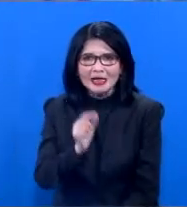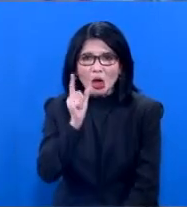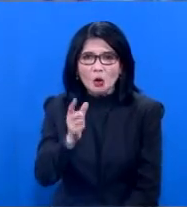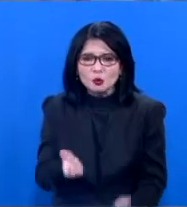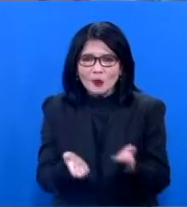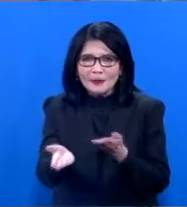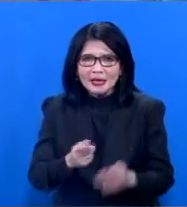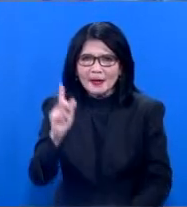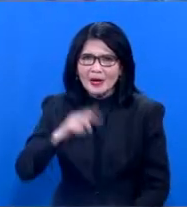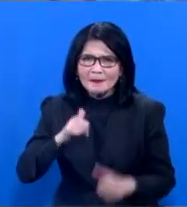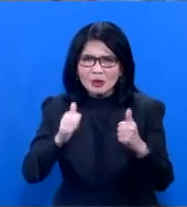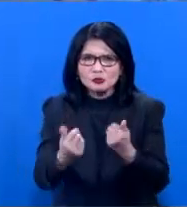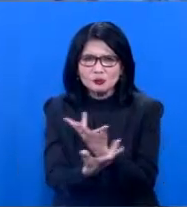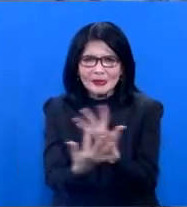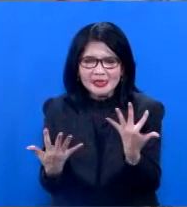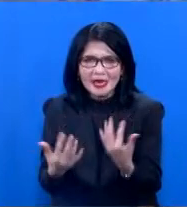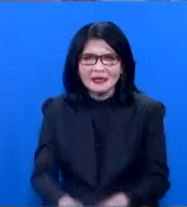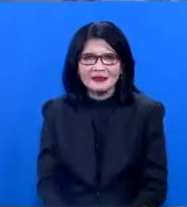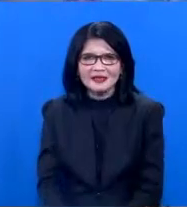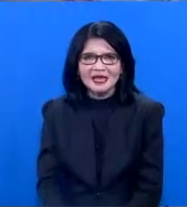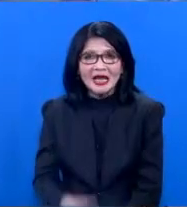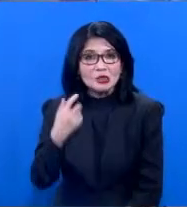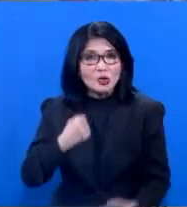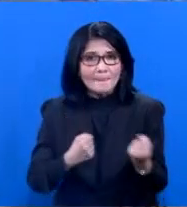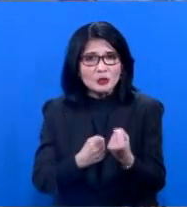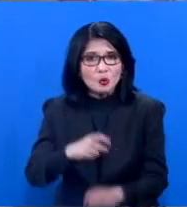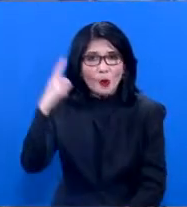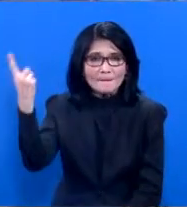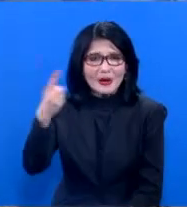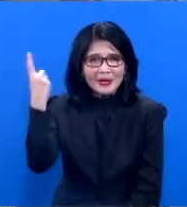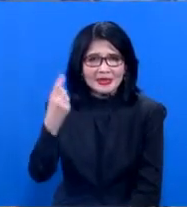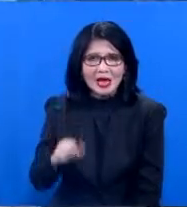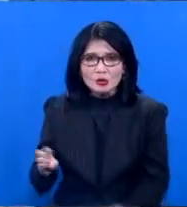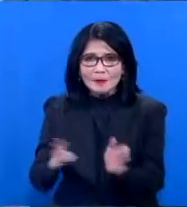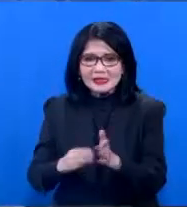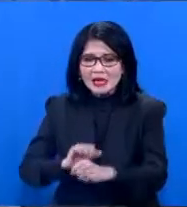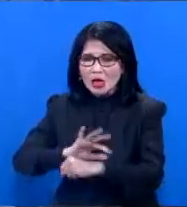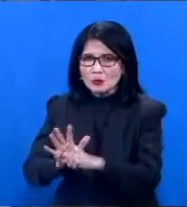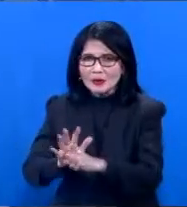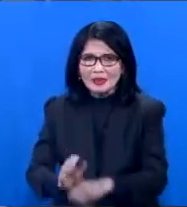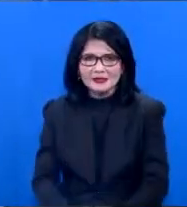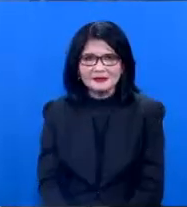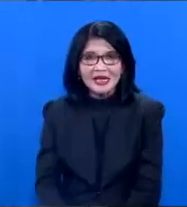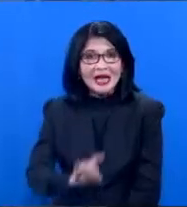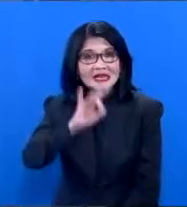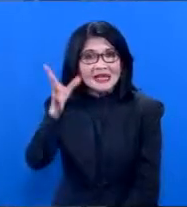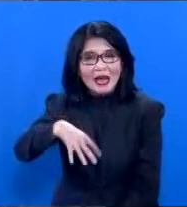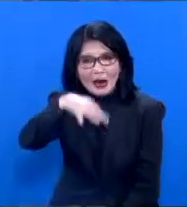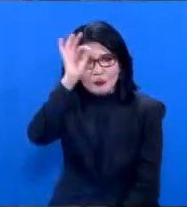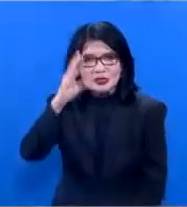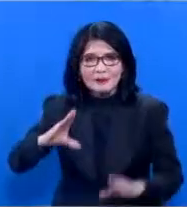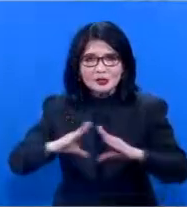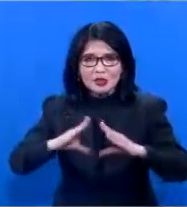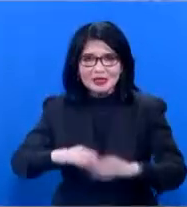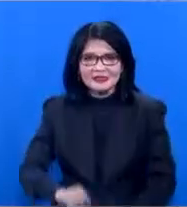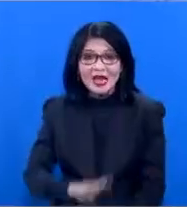pelayanan terbaik pada masyarakat dan juga mendukung pemerintah dalam penanganan COVID-19. Selain jajaran Polres Mojokerto,